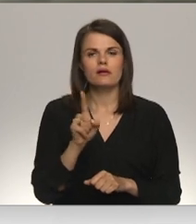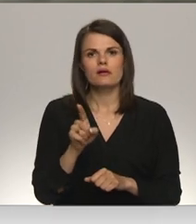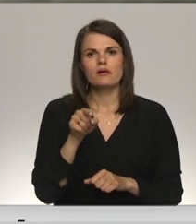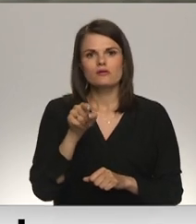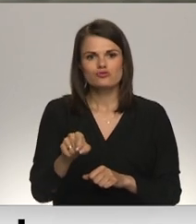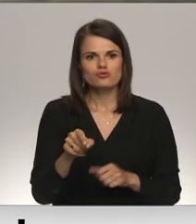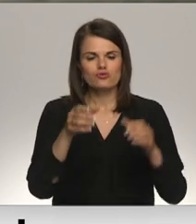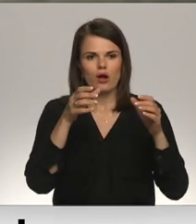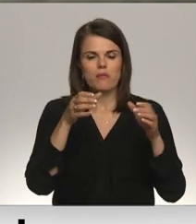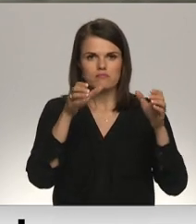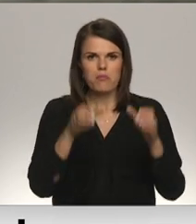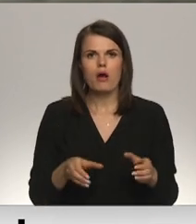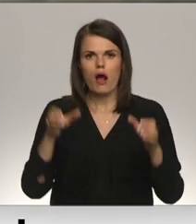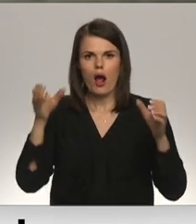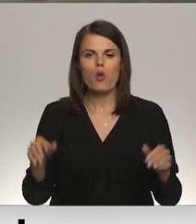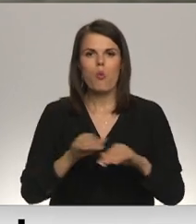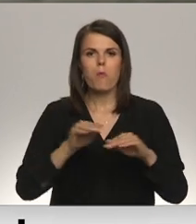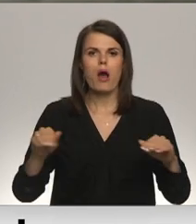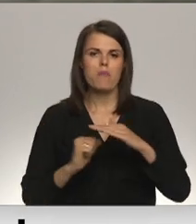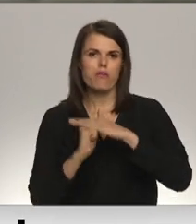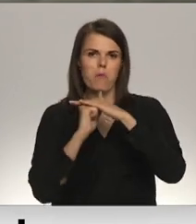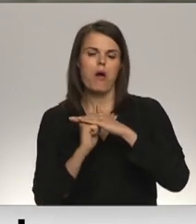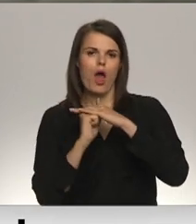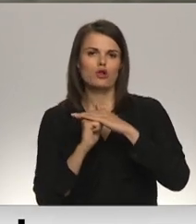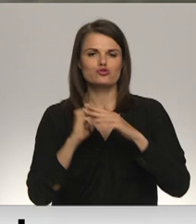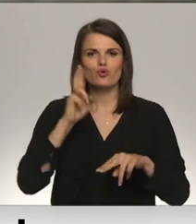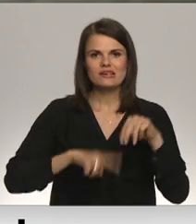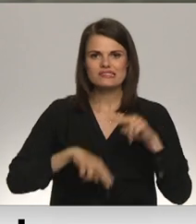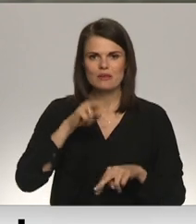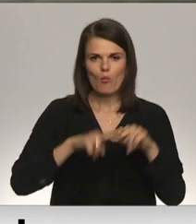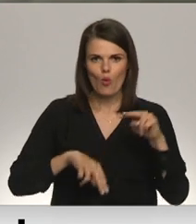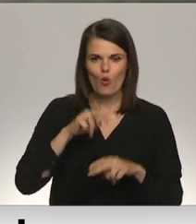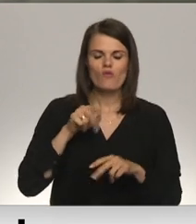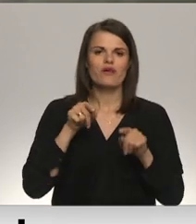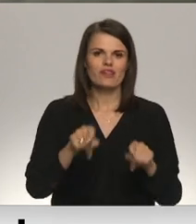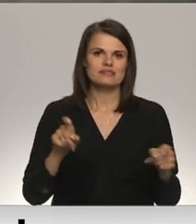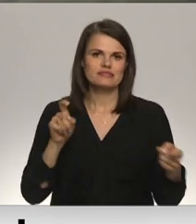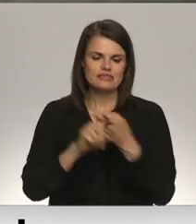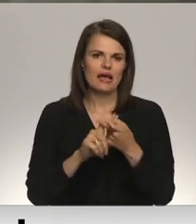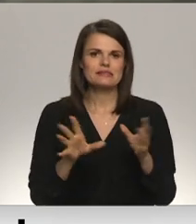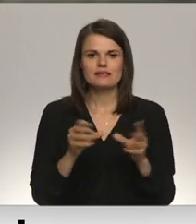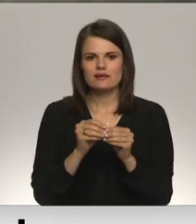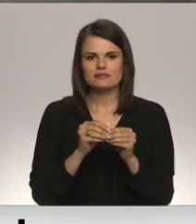urbtopaļu un pamatu balstiem izbūve, kas arī saistīts ar